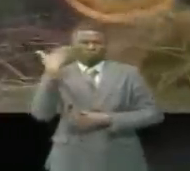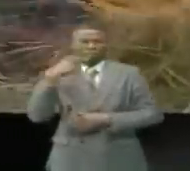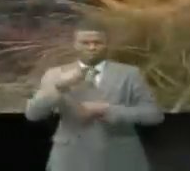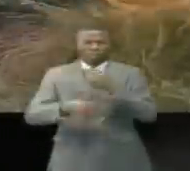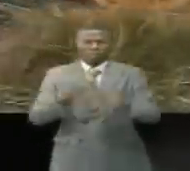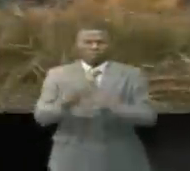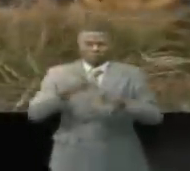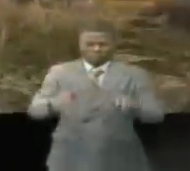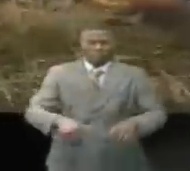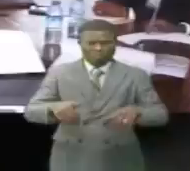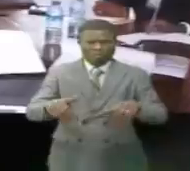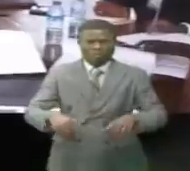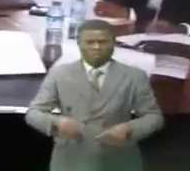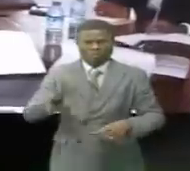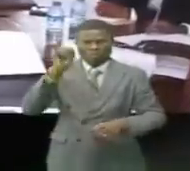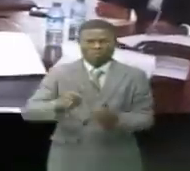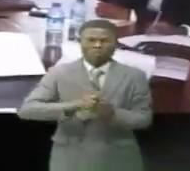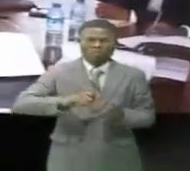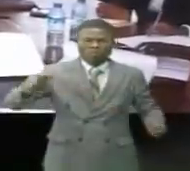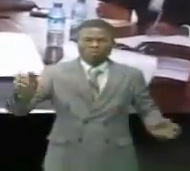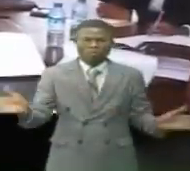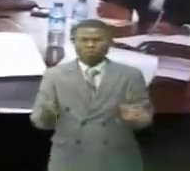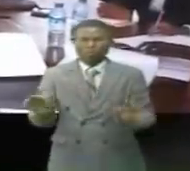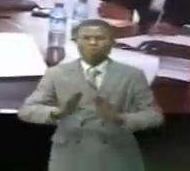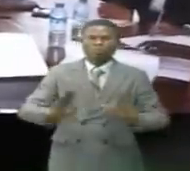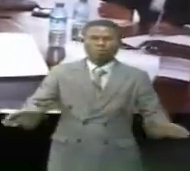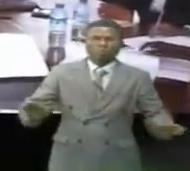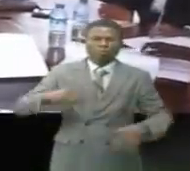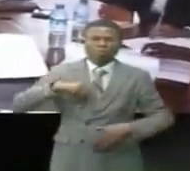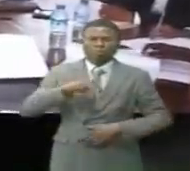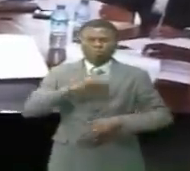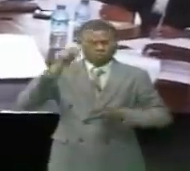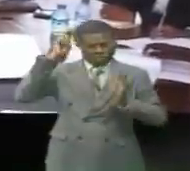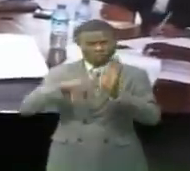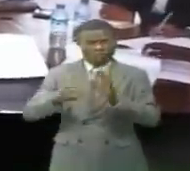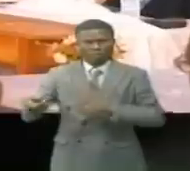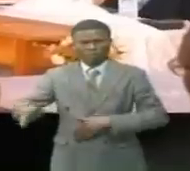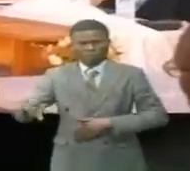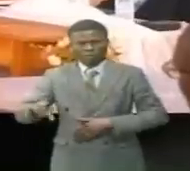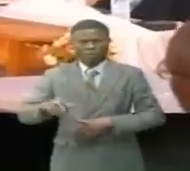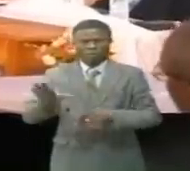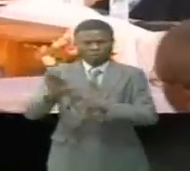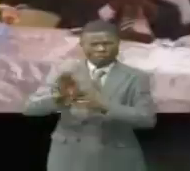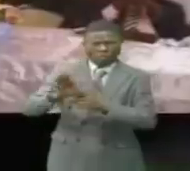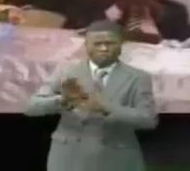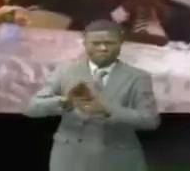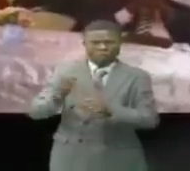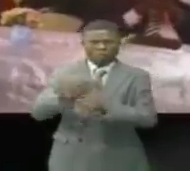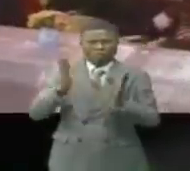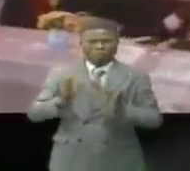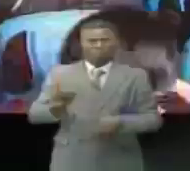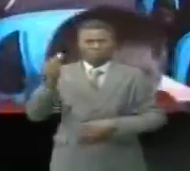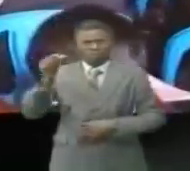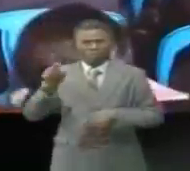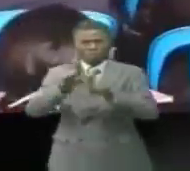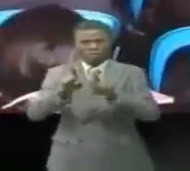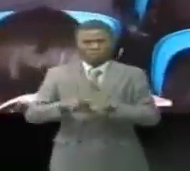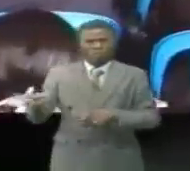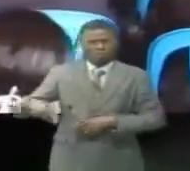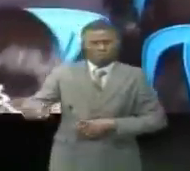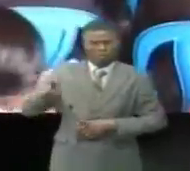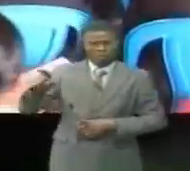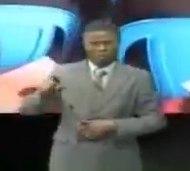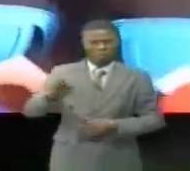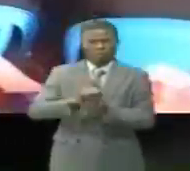travaux agricoles de 100 hectares, les renforcements des capacités des membres du gouvernement provincial, la formation des opérateurs miniers locaux de la province sur